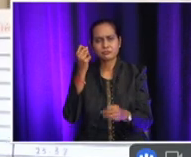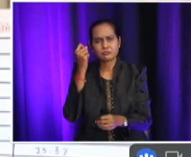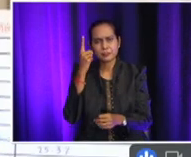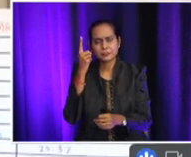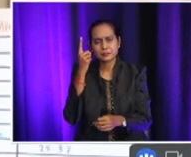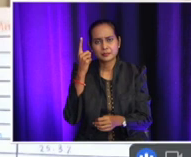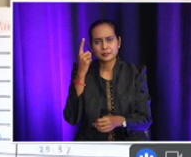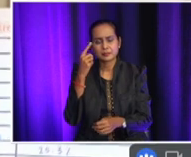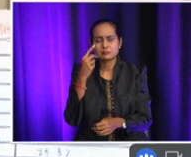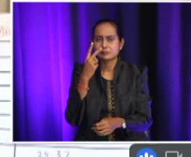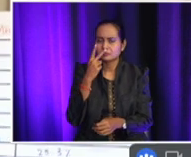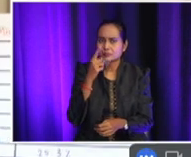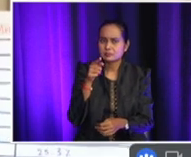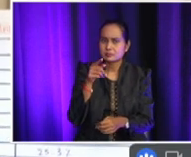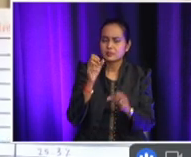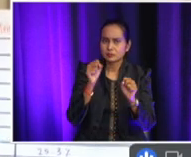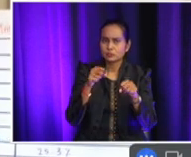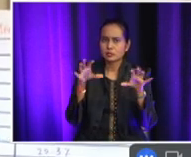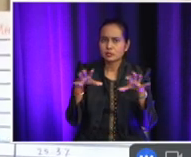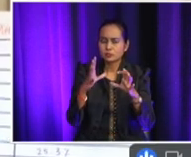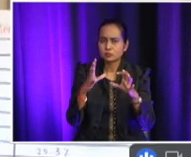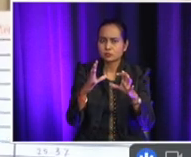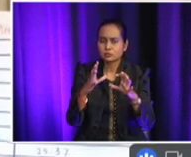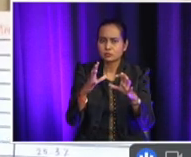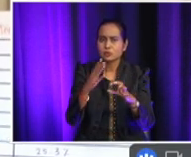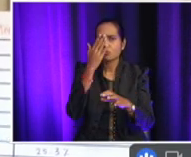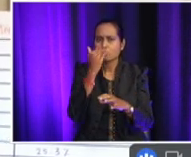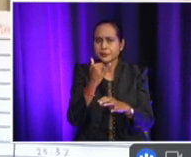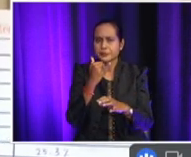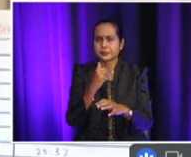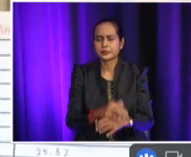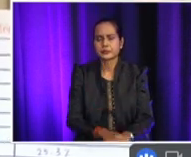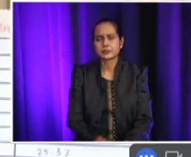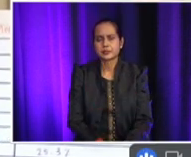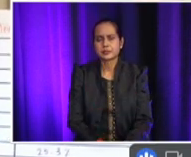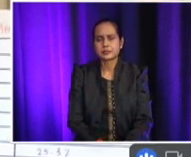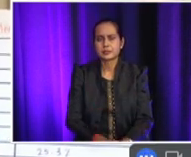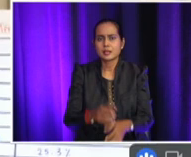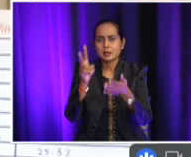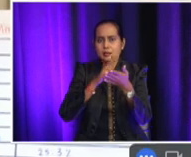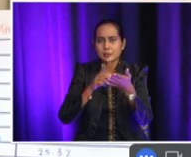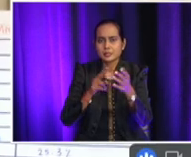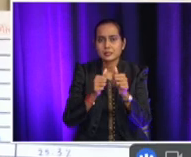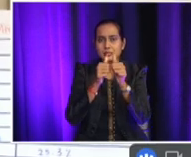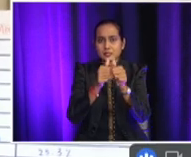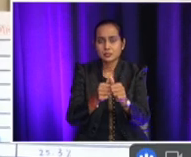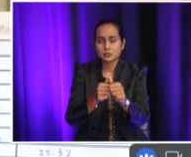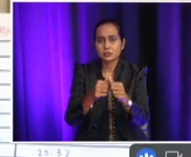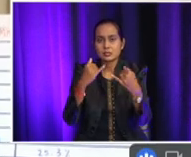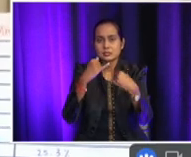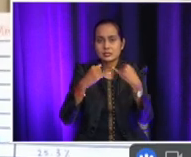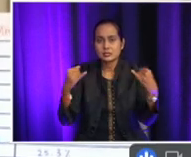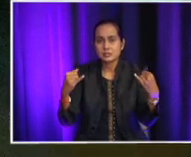boleh membuat justifikasi ya Ee pembacaan eee menyikut Apa jenis bahan bacaan tersebut